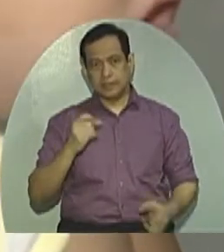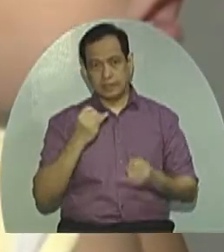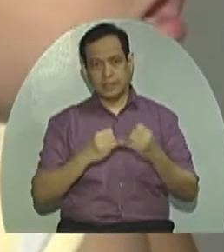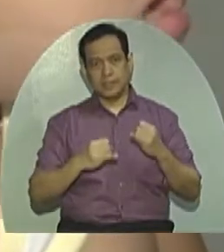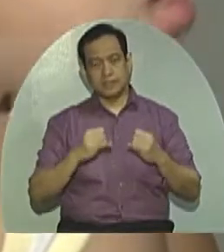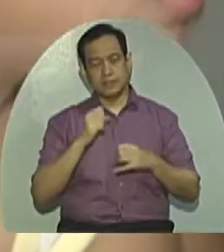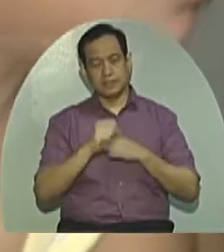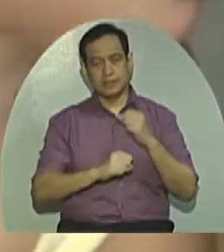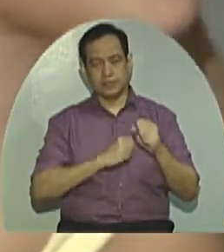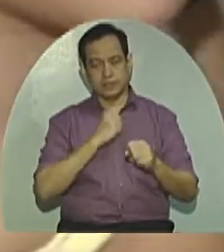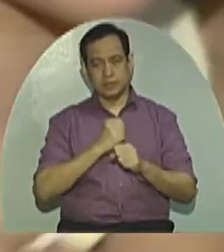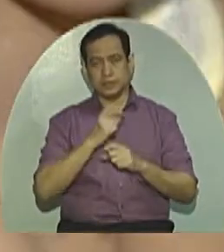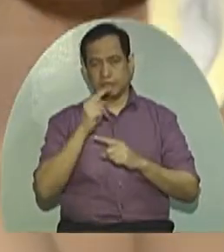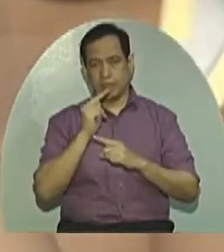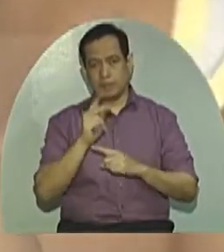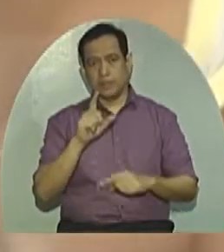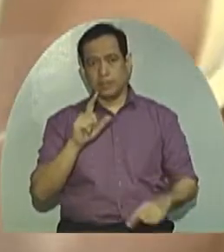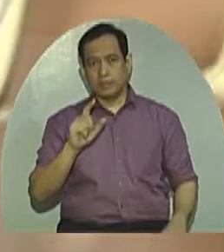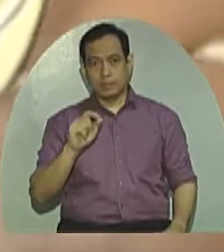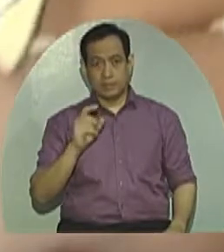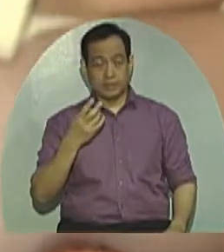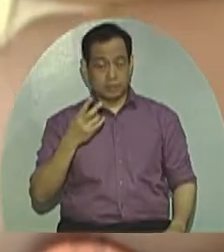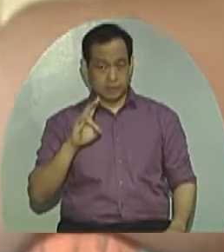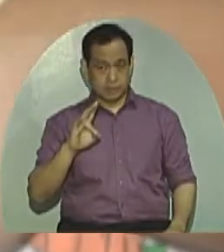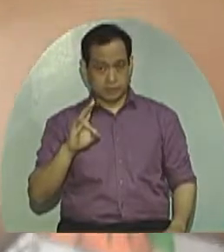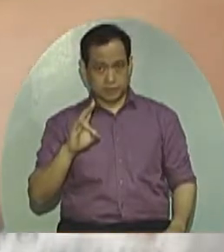November, last year lang po,